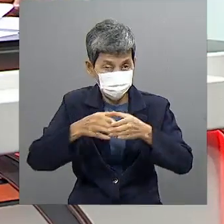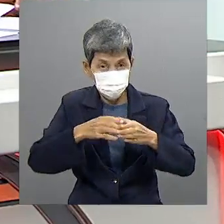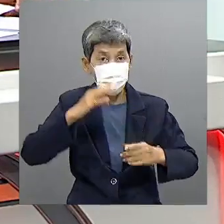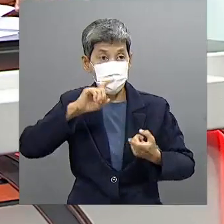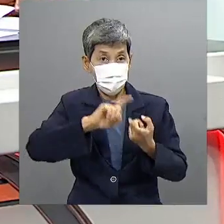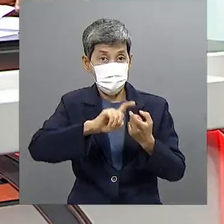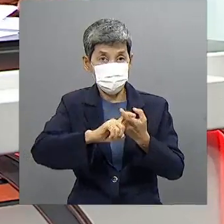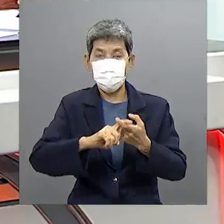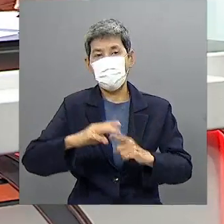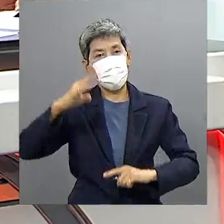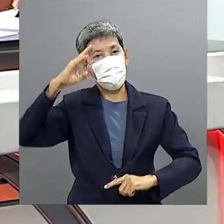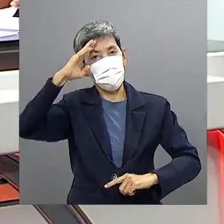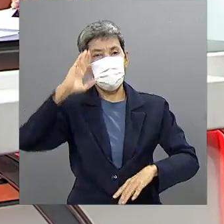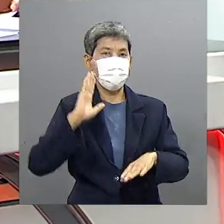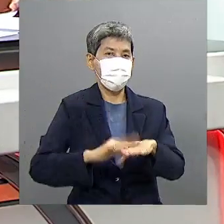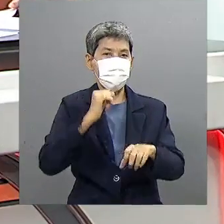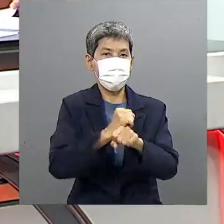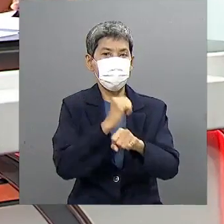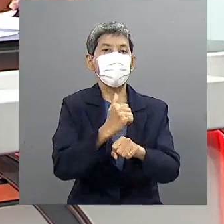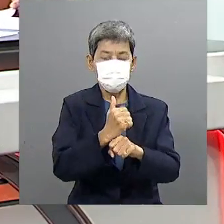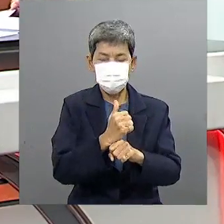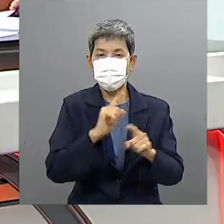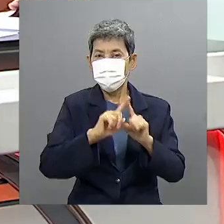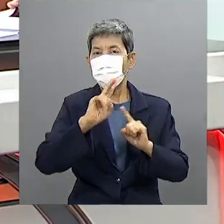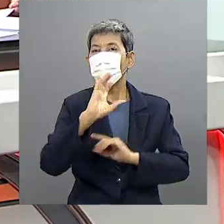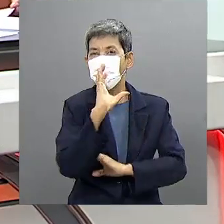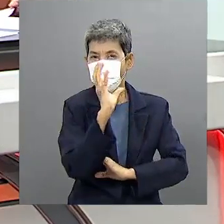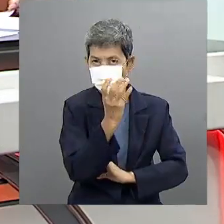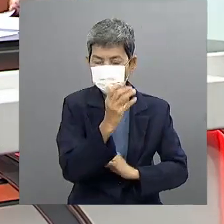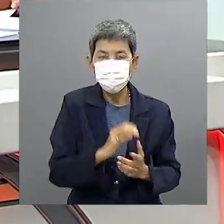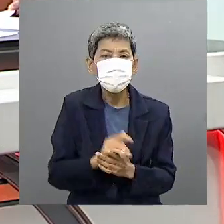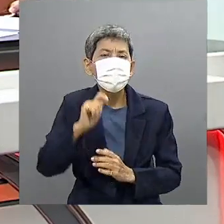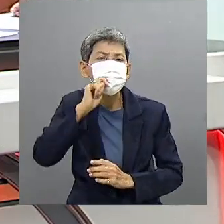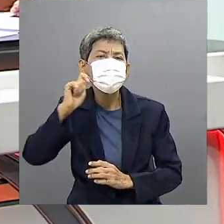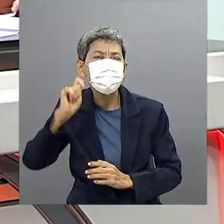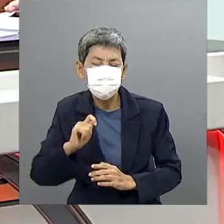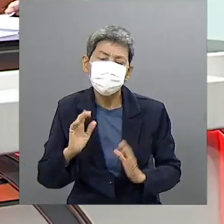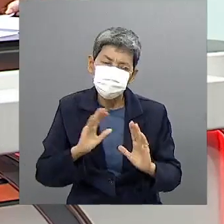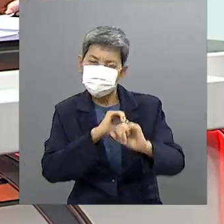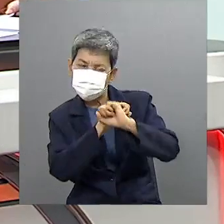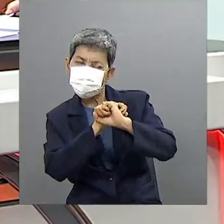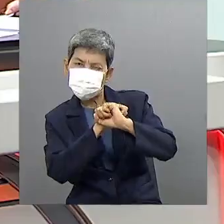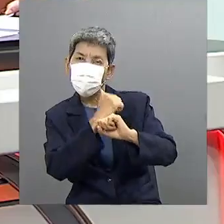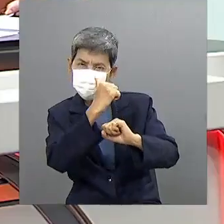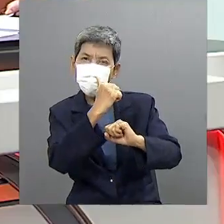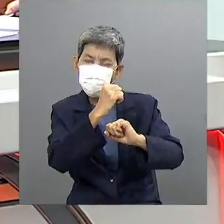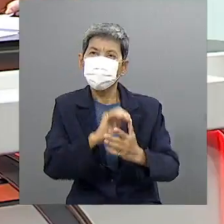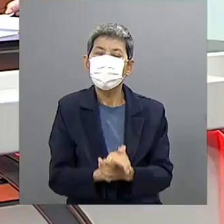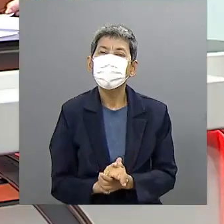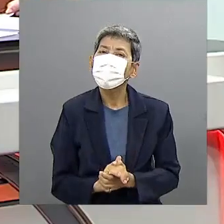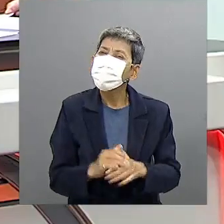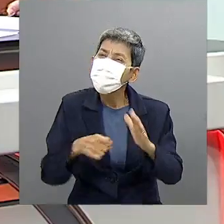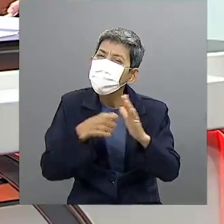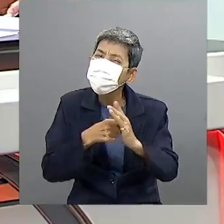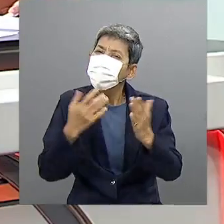ำนาจทางการทหารอันดับสองของโลกเลยนะคะแต่ว่ายูเครนยังคงยันไว้ได้จนถึงปัจจุบันนี้ปัจจัยสำคัญก็คืออาวุ